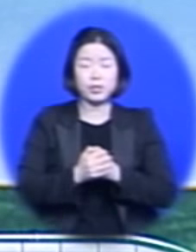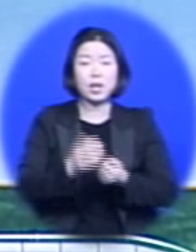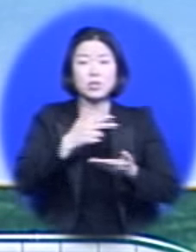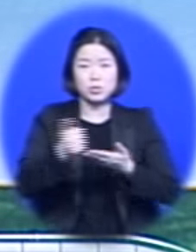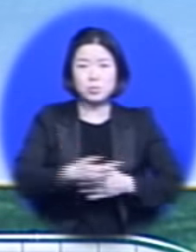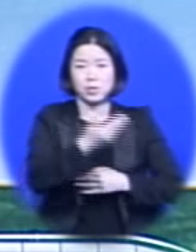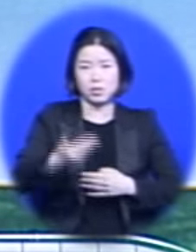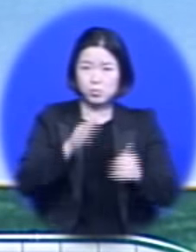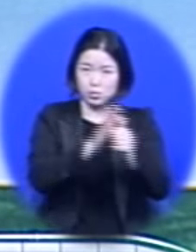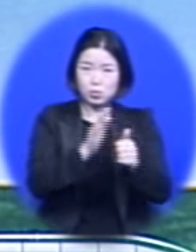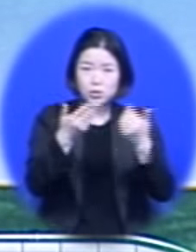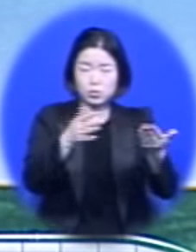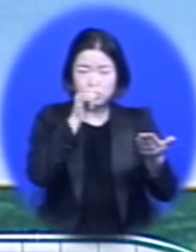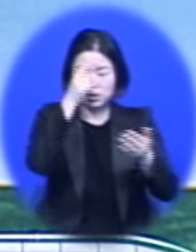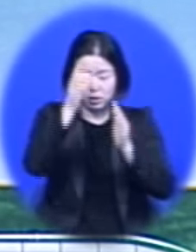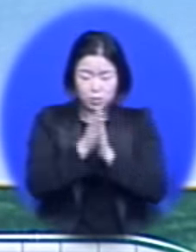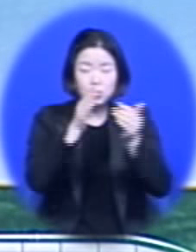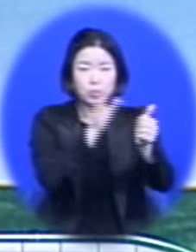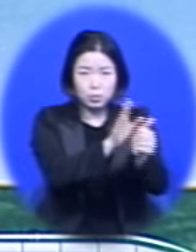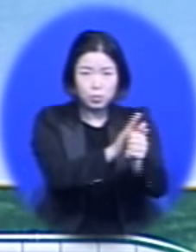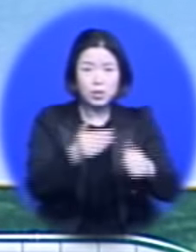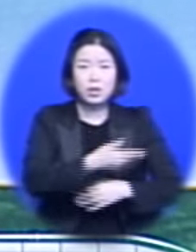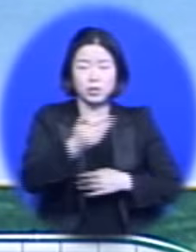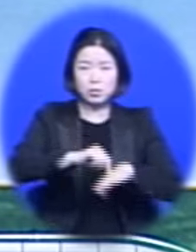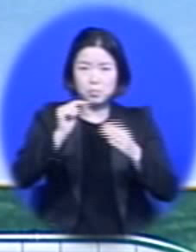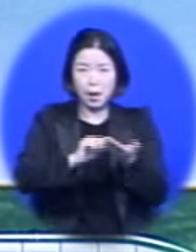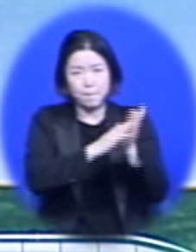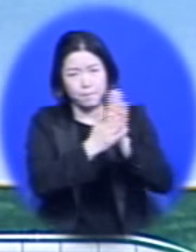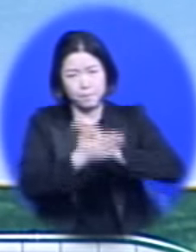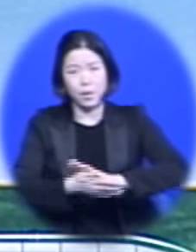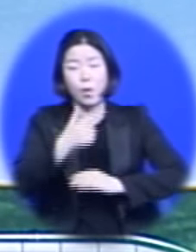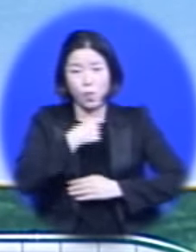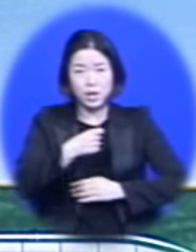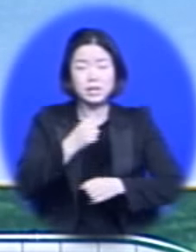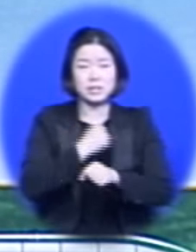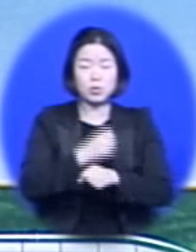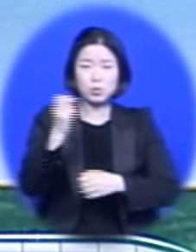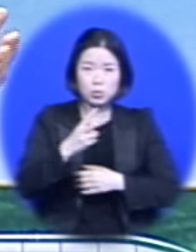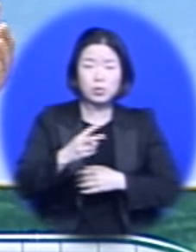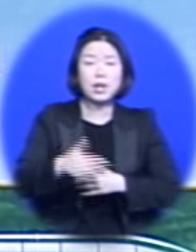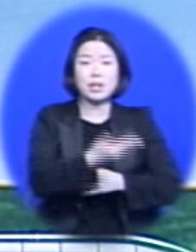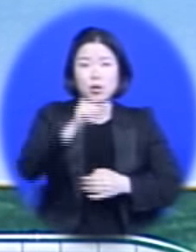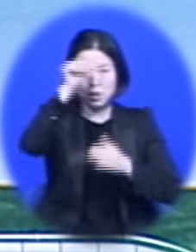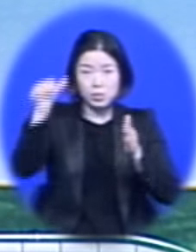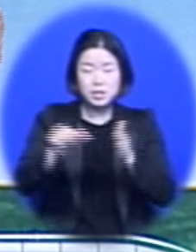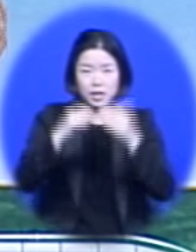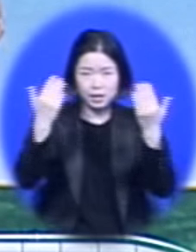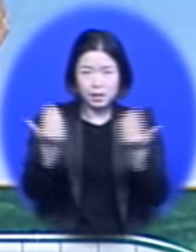주님은 여러분을 도우십니다. 기도를 도우시고 여러분의 마음을 변화시키시기를 원하시고 그리고 여러분의 인생이